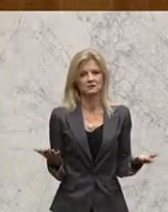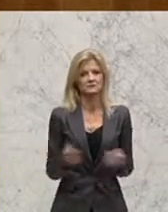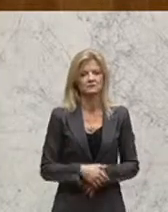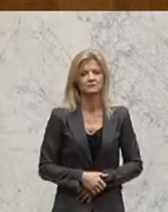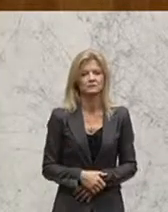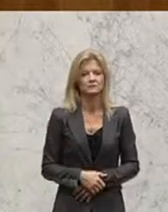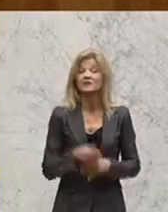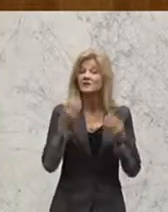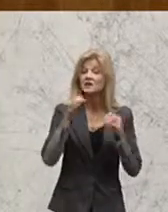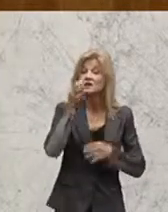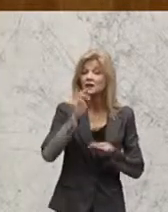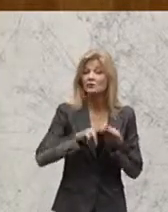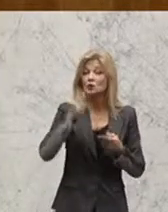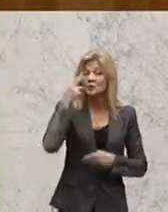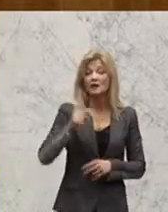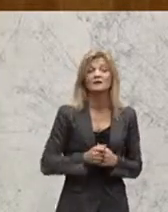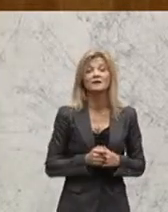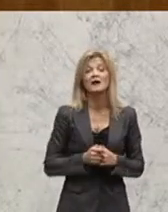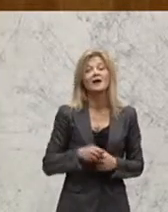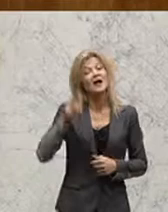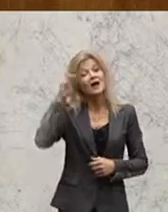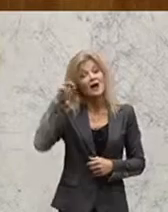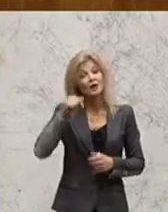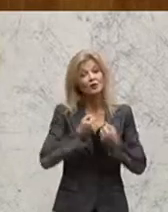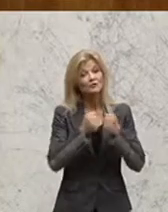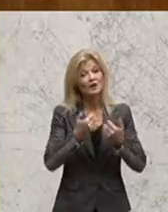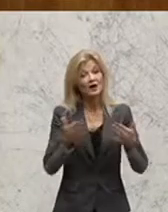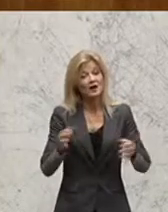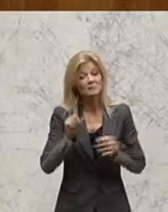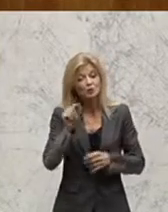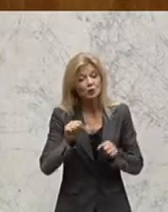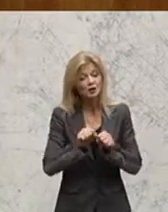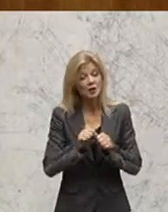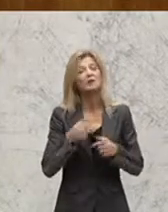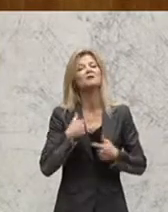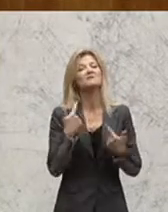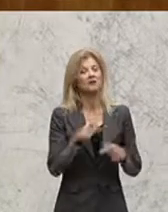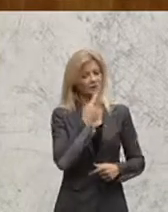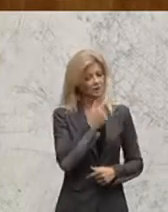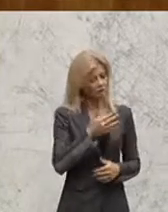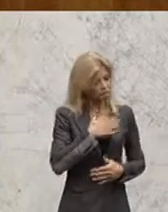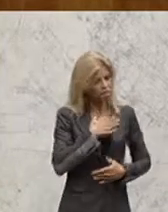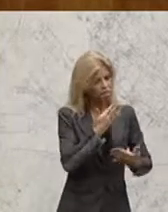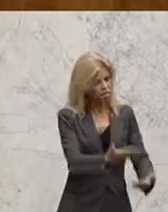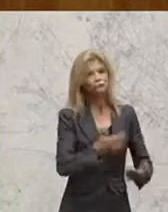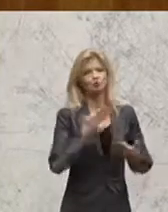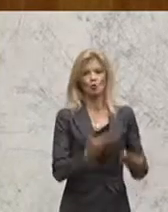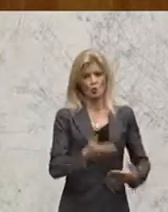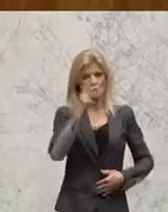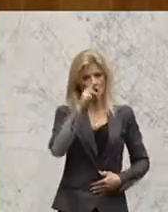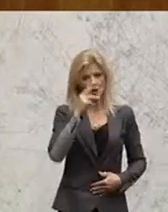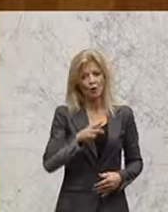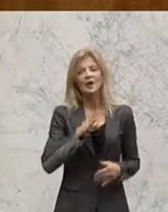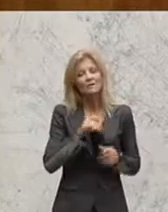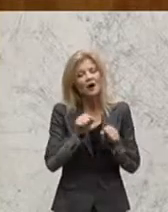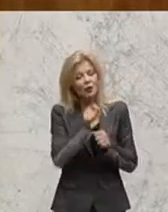Religionsfreiheit bedeutet natürlich auch nicht nur die Freiheit, sich zu einer Religionsgemeinschaft zu bekennen, sondern auch den Schutz des Einzelnen und